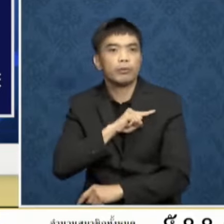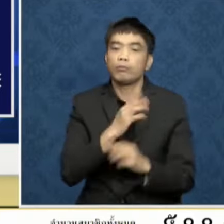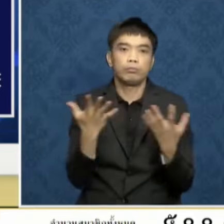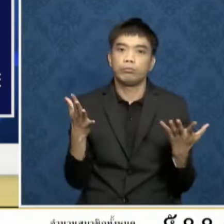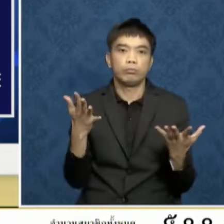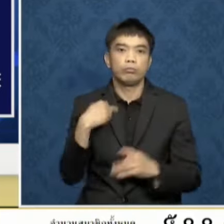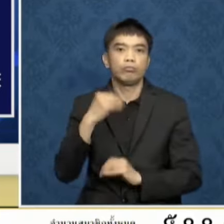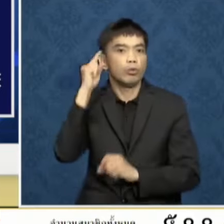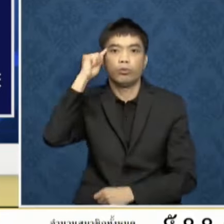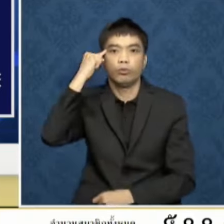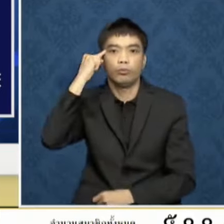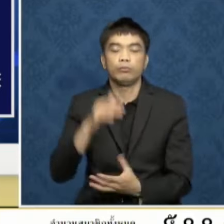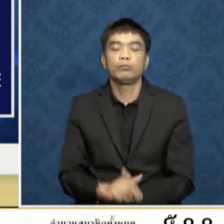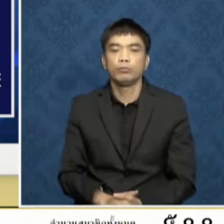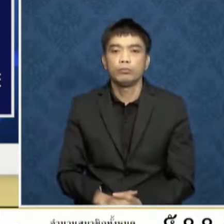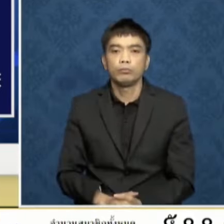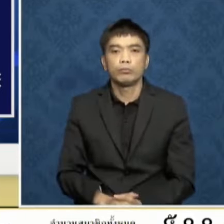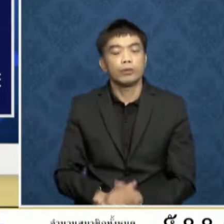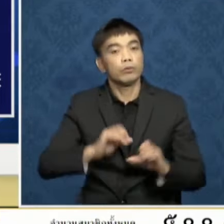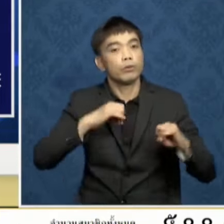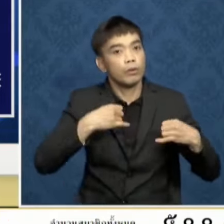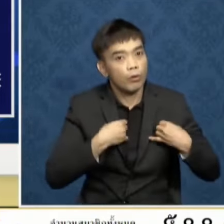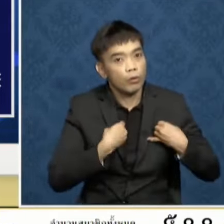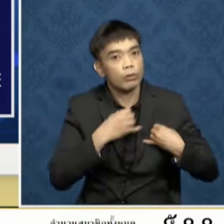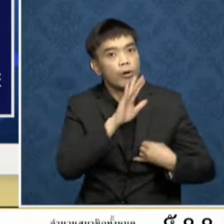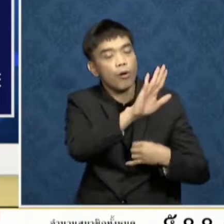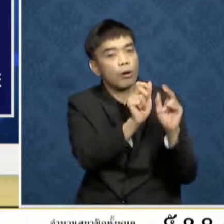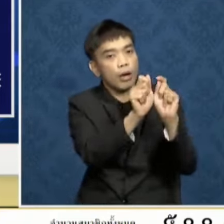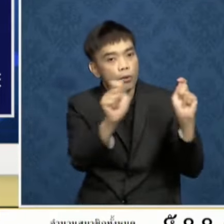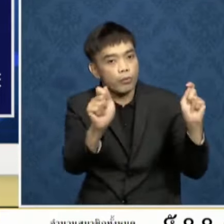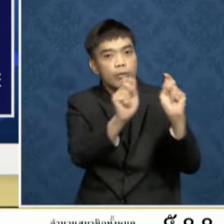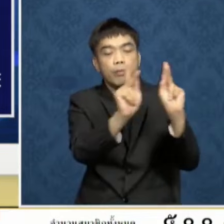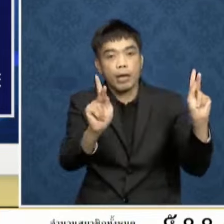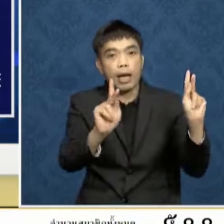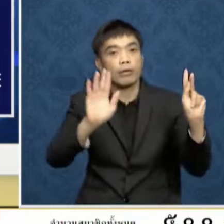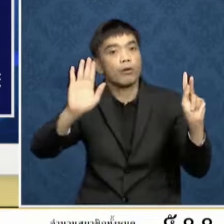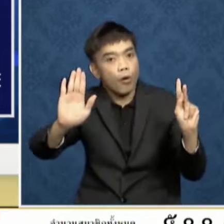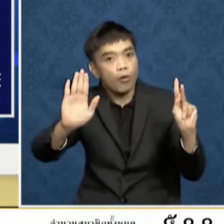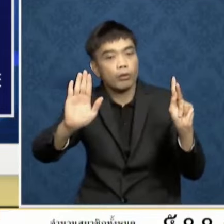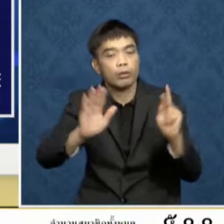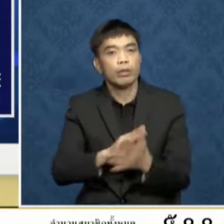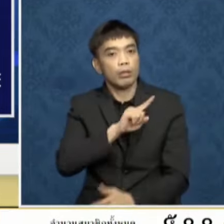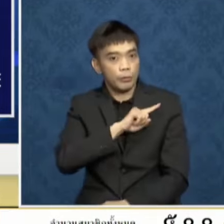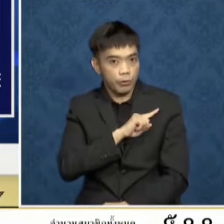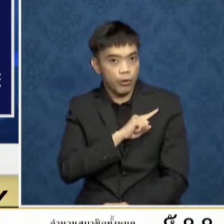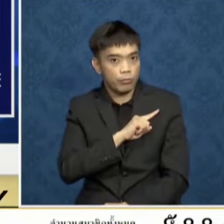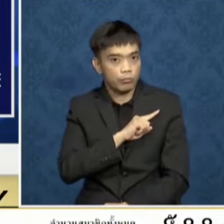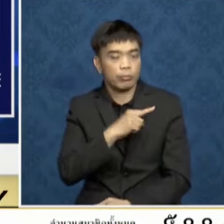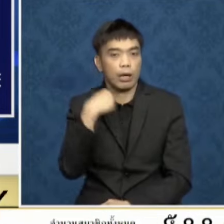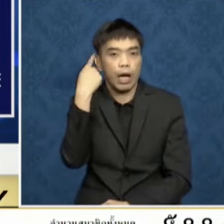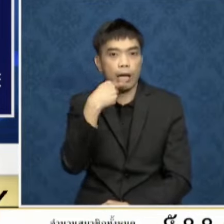กันแน่หรือว่าเจ้าภาพจะเป็นคณะอนุกรรมาธิการซอพที่เป็นคนรับผิดชอบเรื่อง